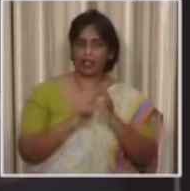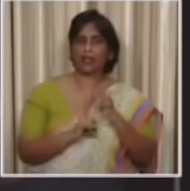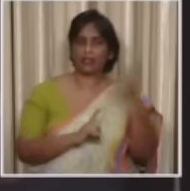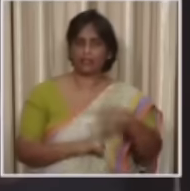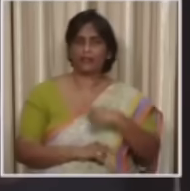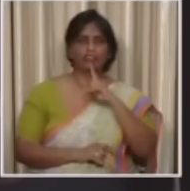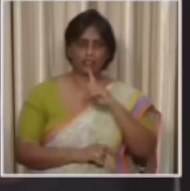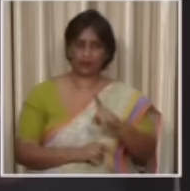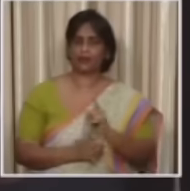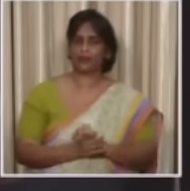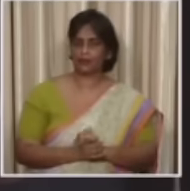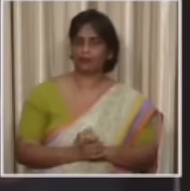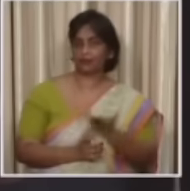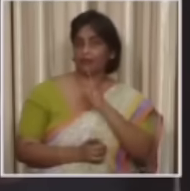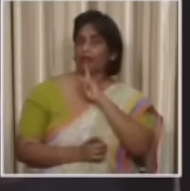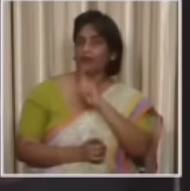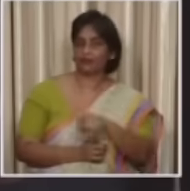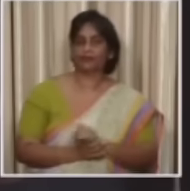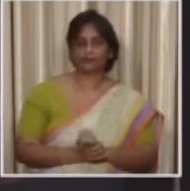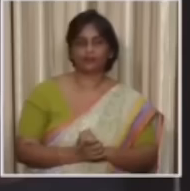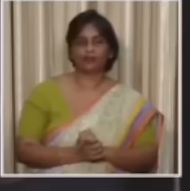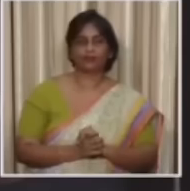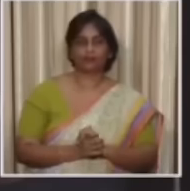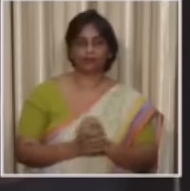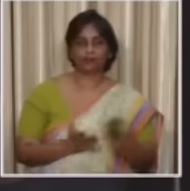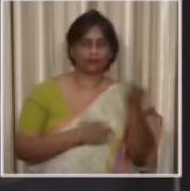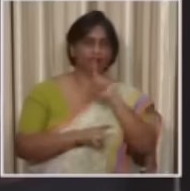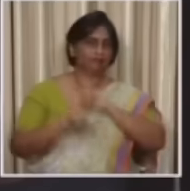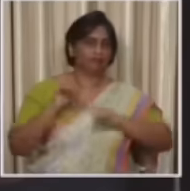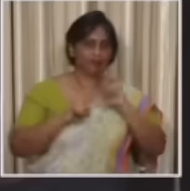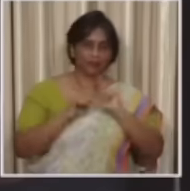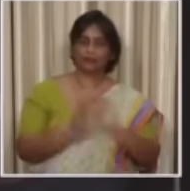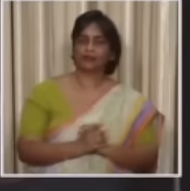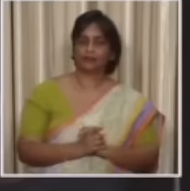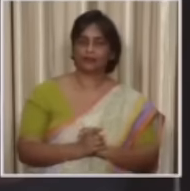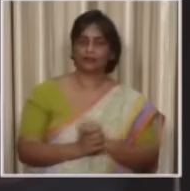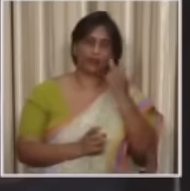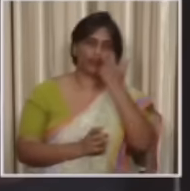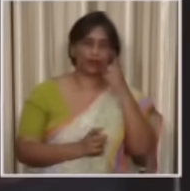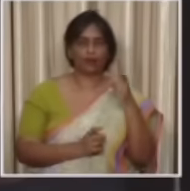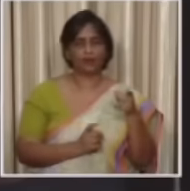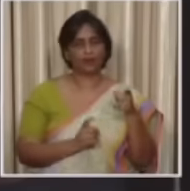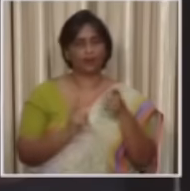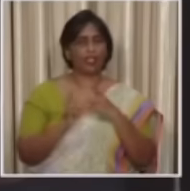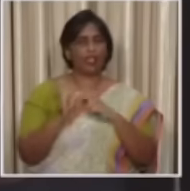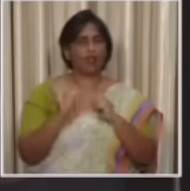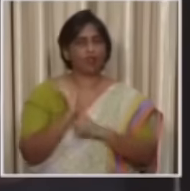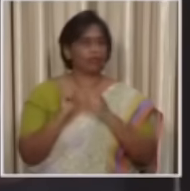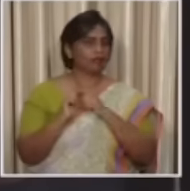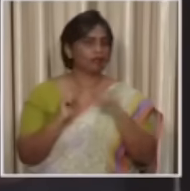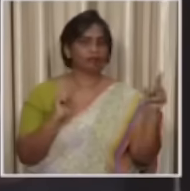කිව්වා ඕන ගන්න මේ සභාවේ හොඳනම් කතා කරලා තියෙනවා කළුතරේ ඉඳන් අලුත්ගමට